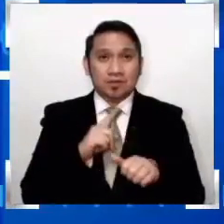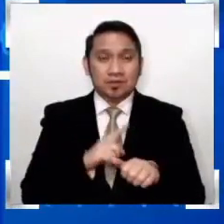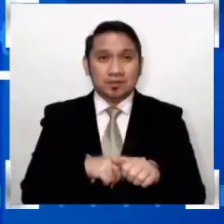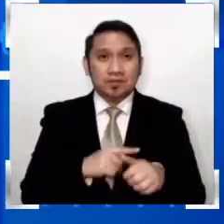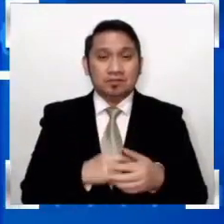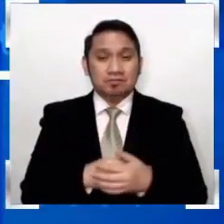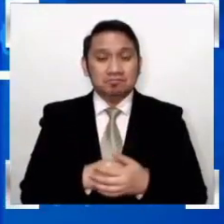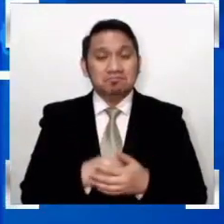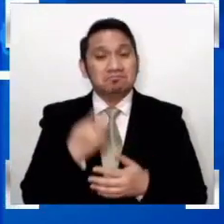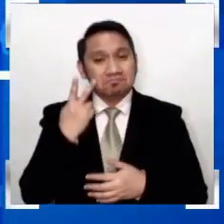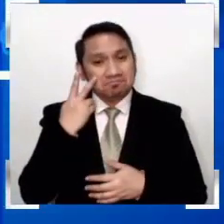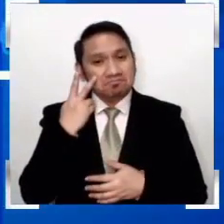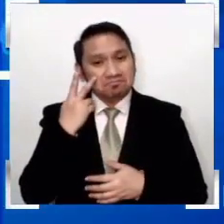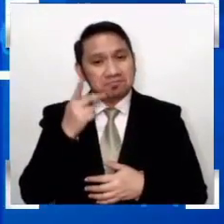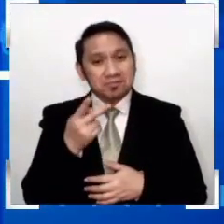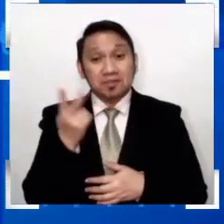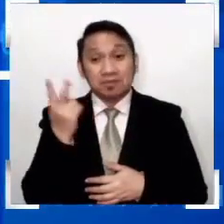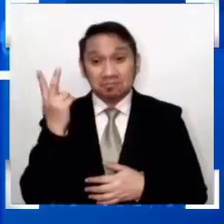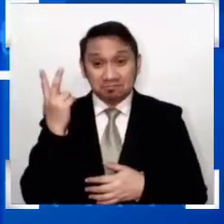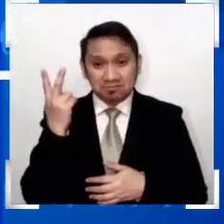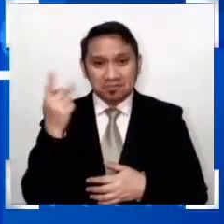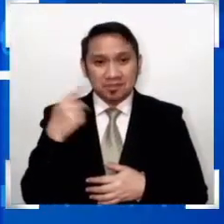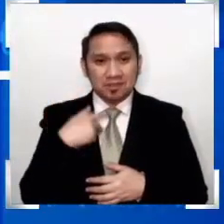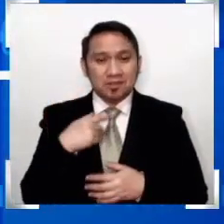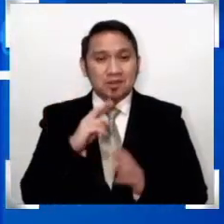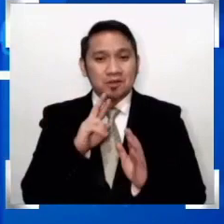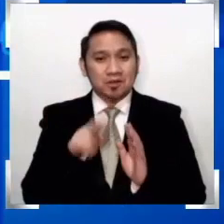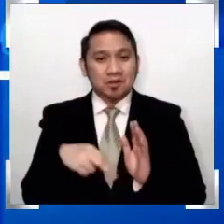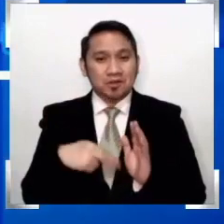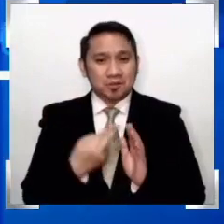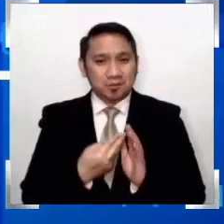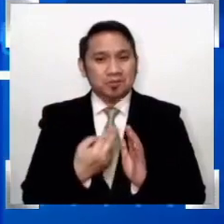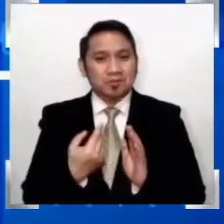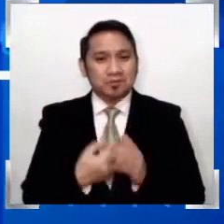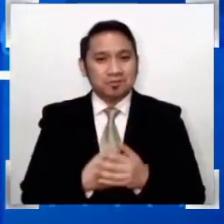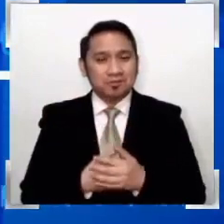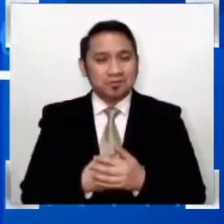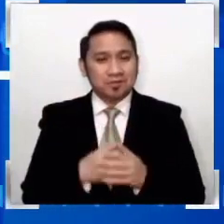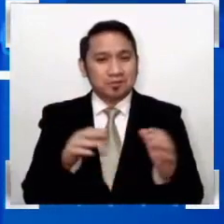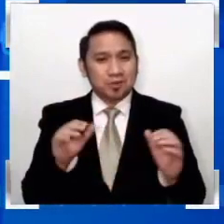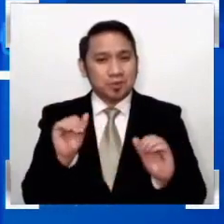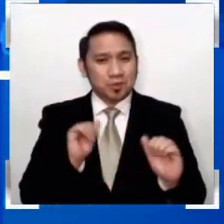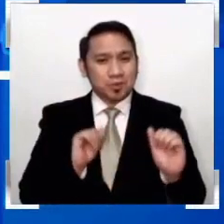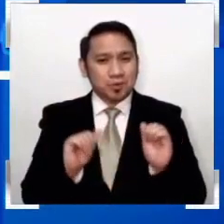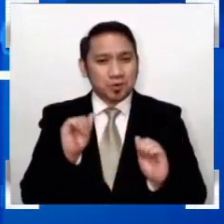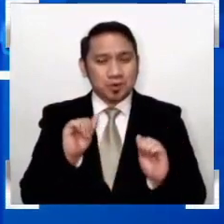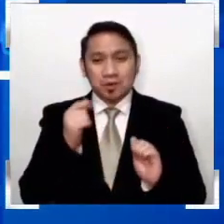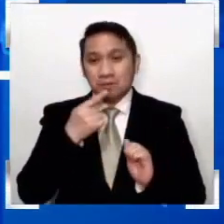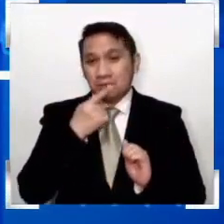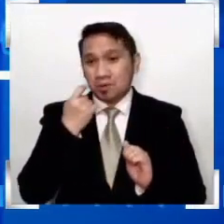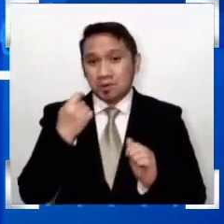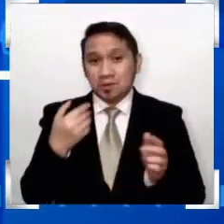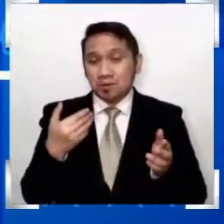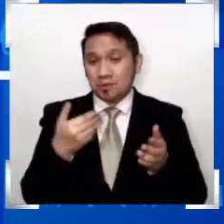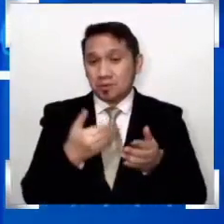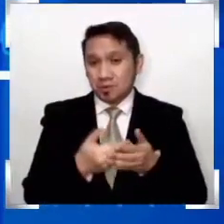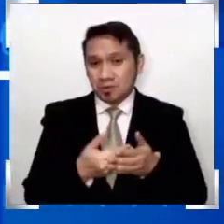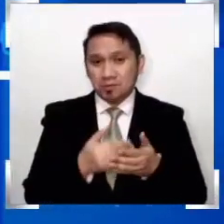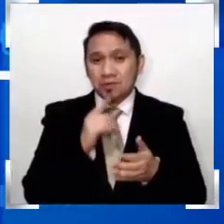forward nga raw ang dalawa sa karakter na kanilang gagampanan, lalo't malapit ito sa kanilang in real